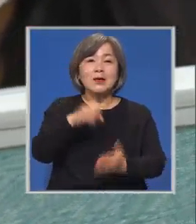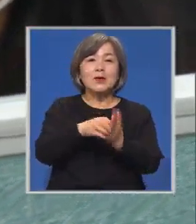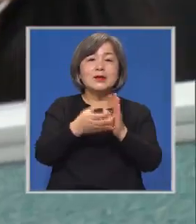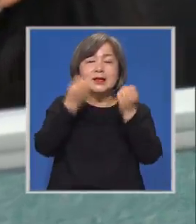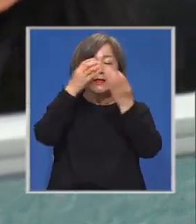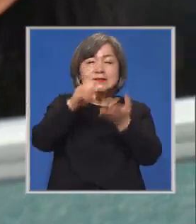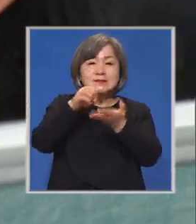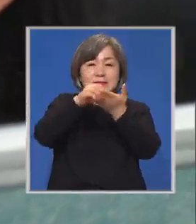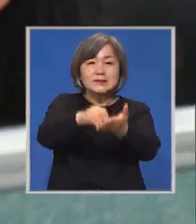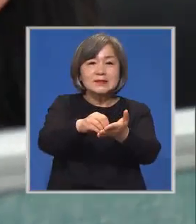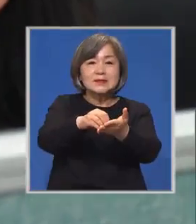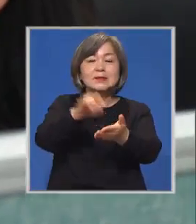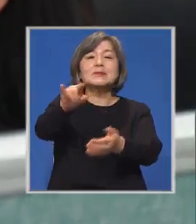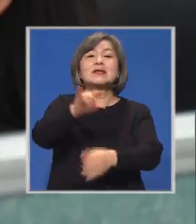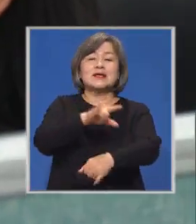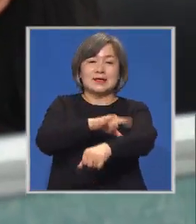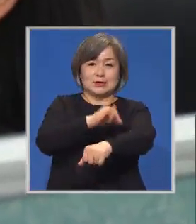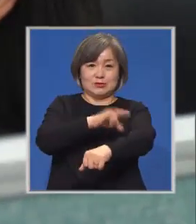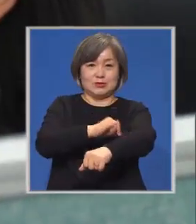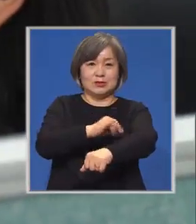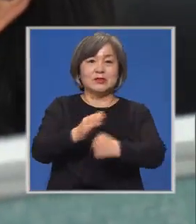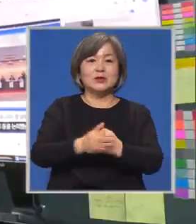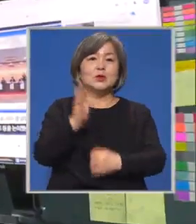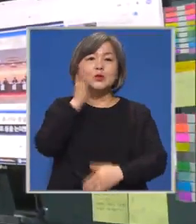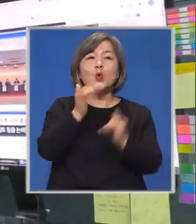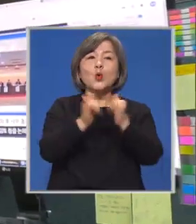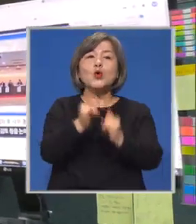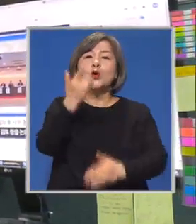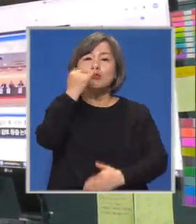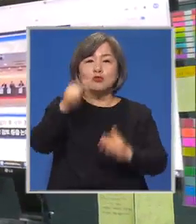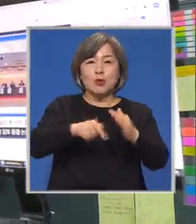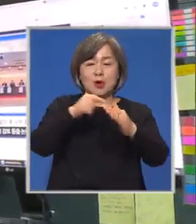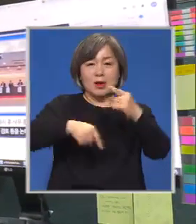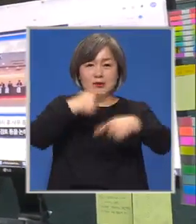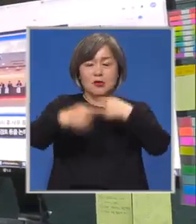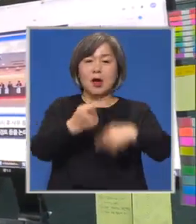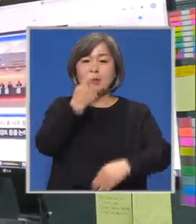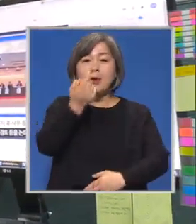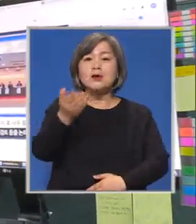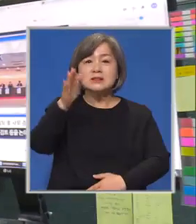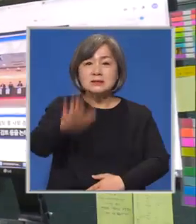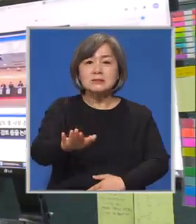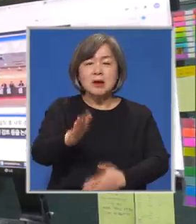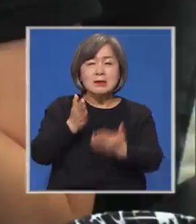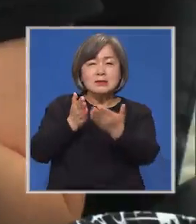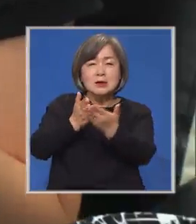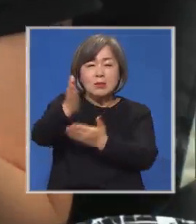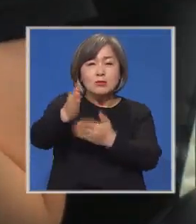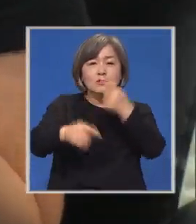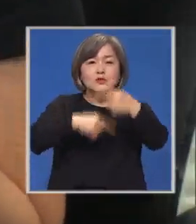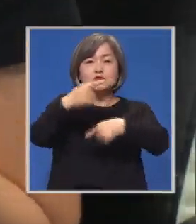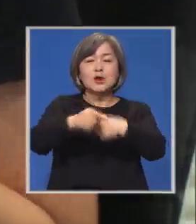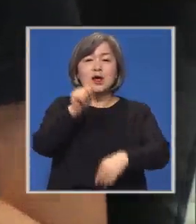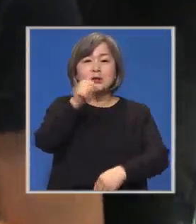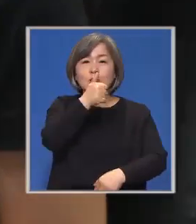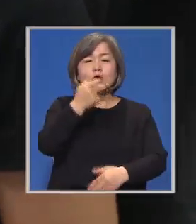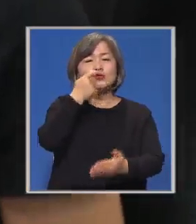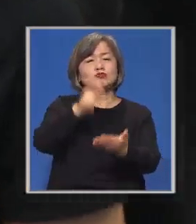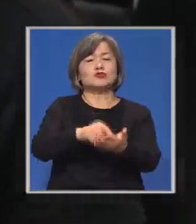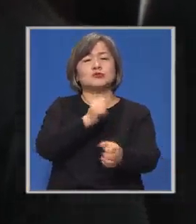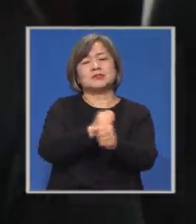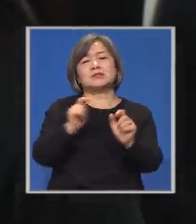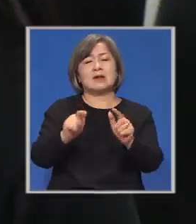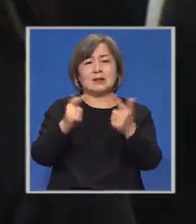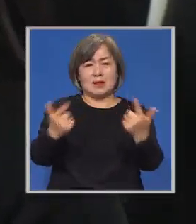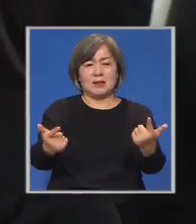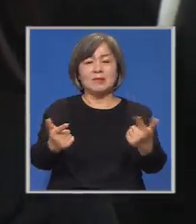4개월 차 신입 통역사 이윤희 씨. 농인 부모 아래에서 수어를 배웠지만 전문적인 수어 통역은